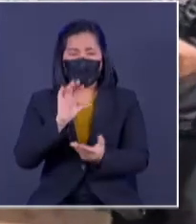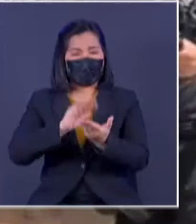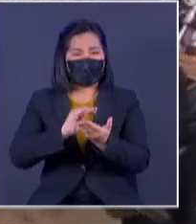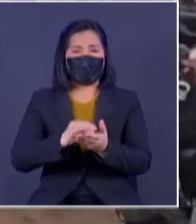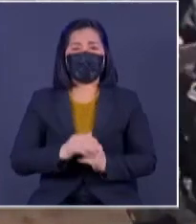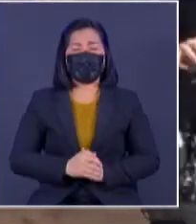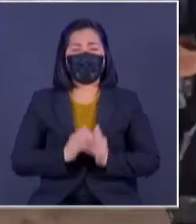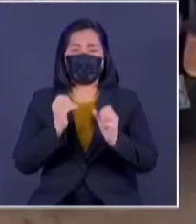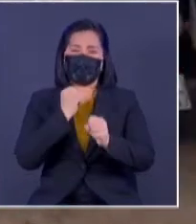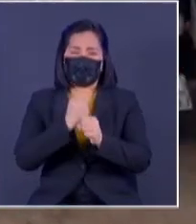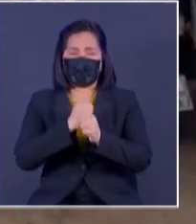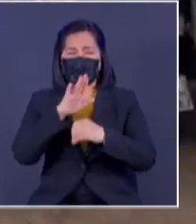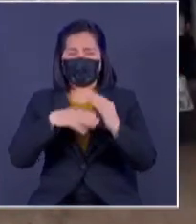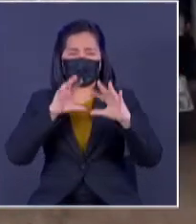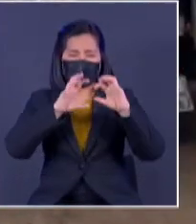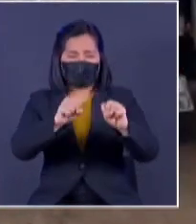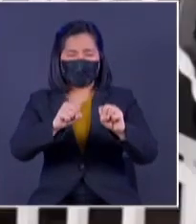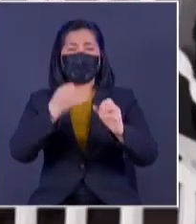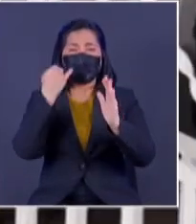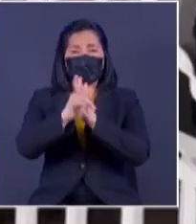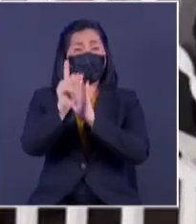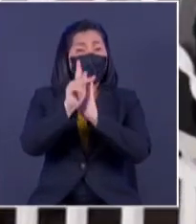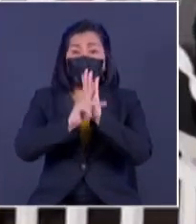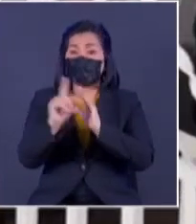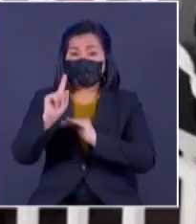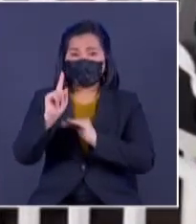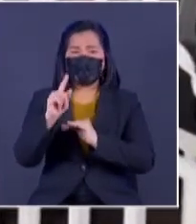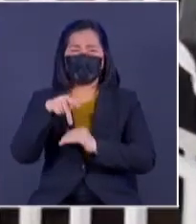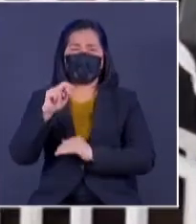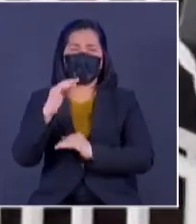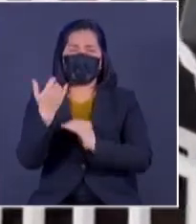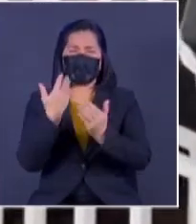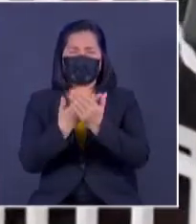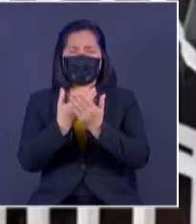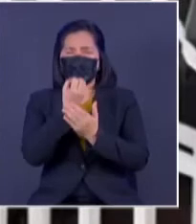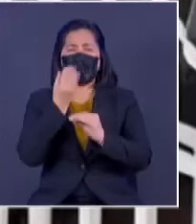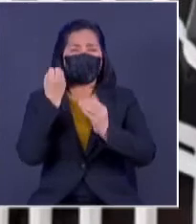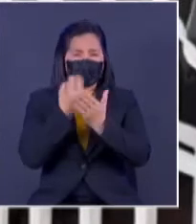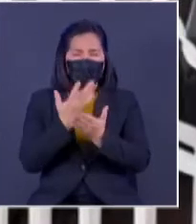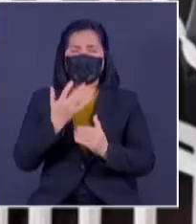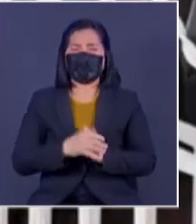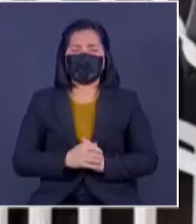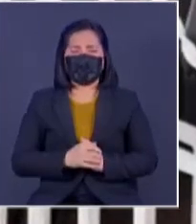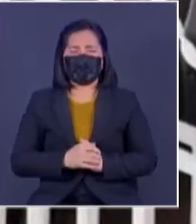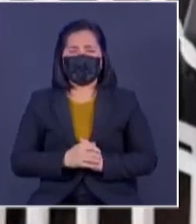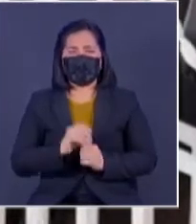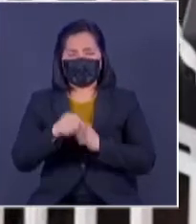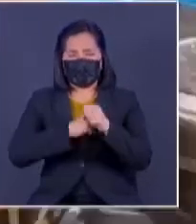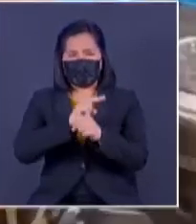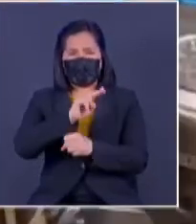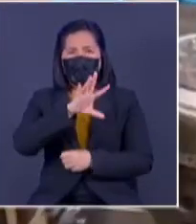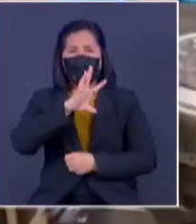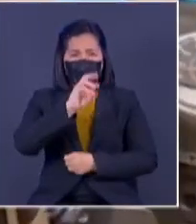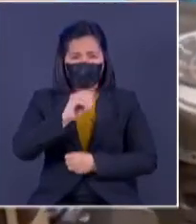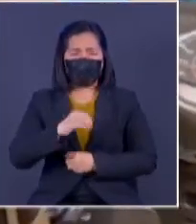ครับกลุ่มพนักงานที่ถูกจับกุมก็จะถูกดำเนินคดีในความผิดพรบรเรียกดอกเบี้ยเกินอัตราปี60พรบการประกอบธุรกิจส